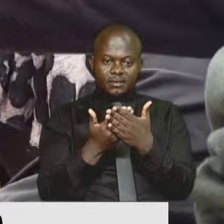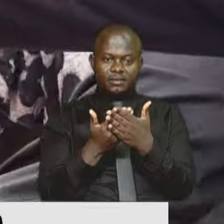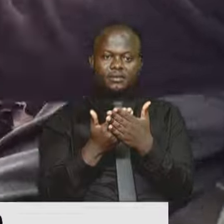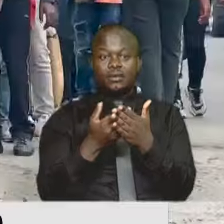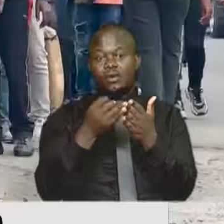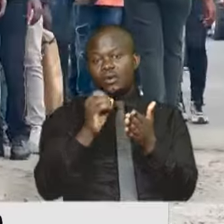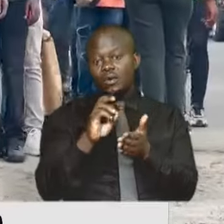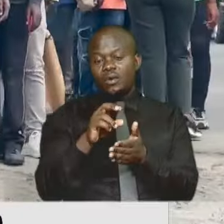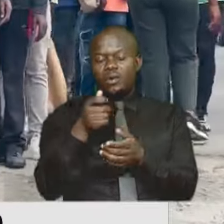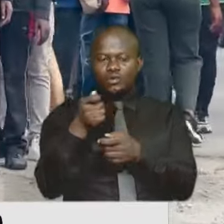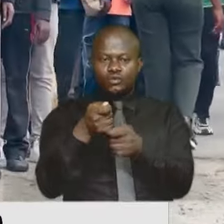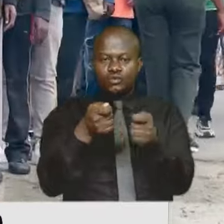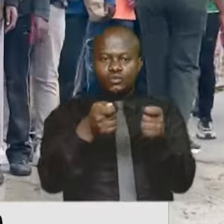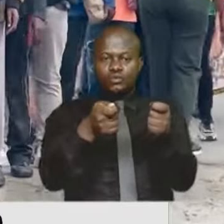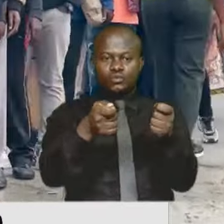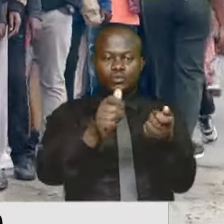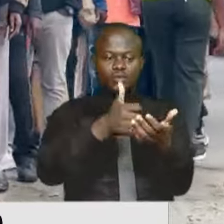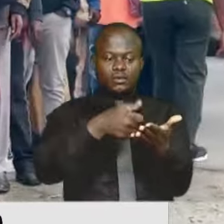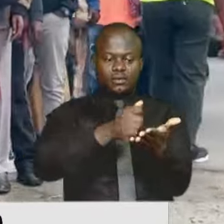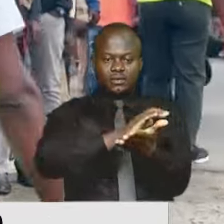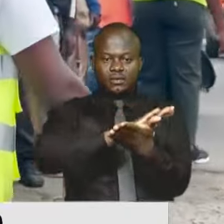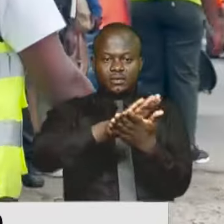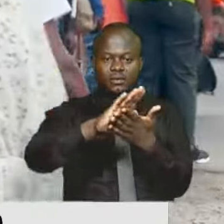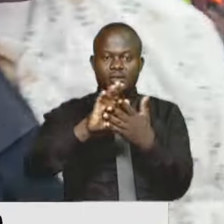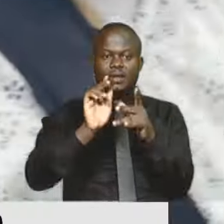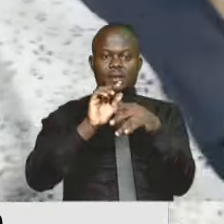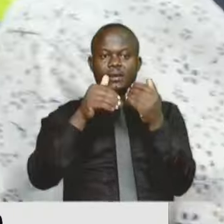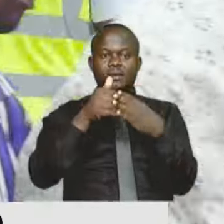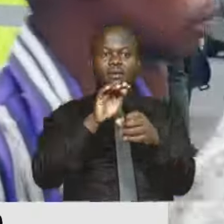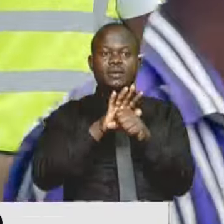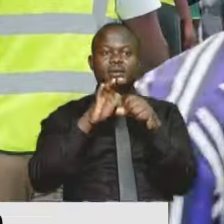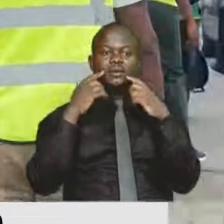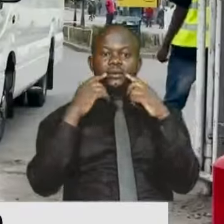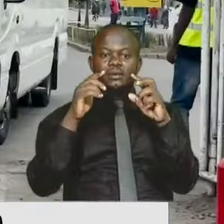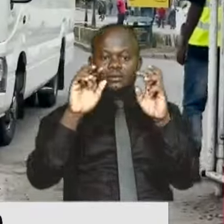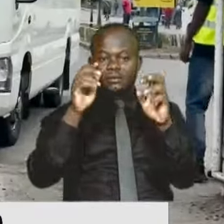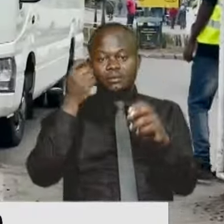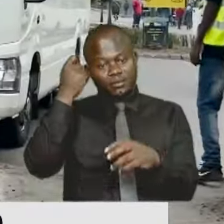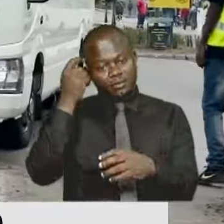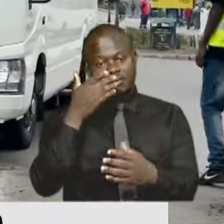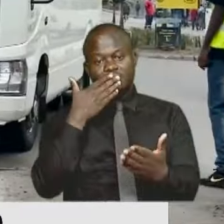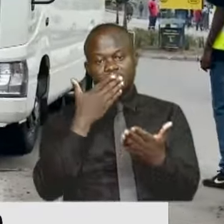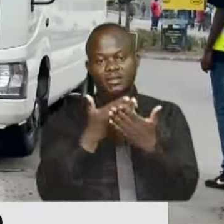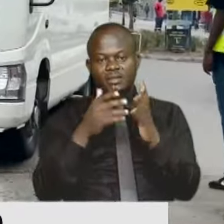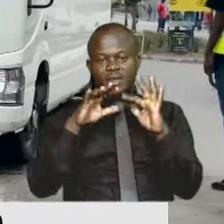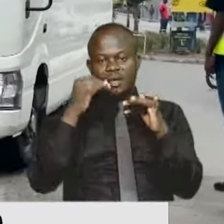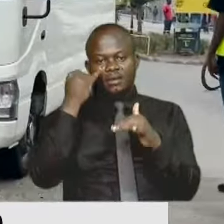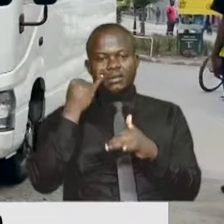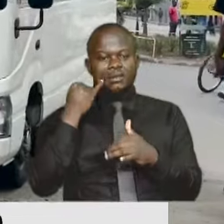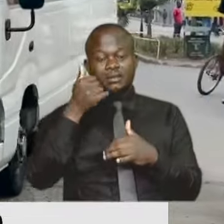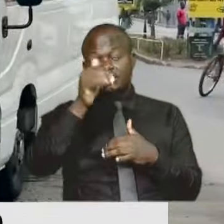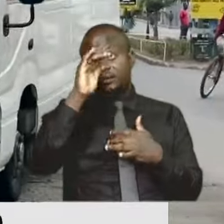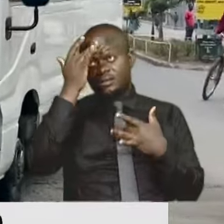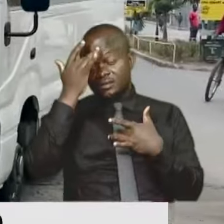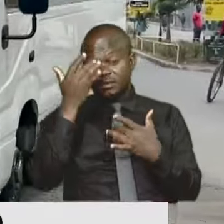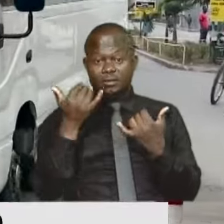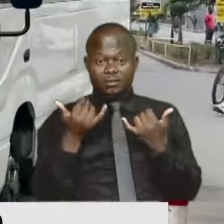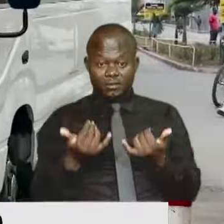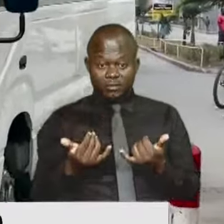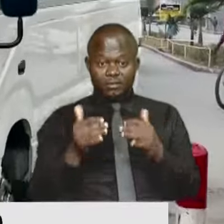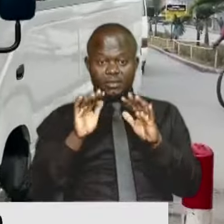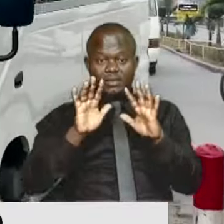wica udukoko hand sanitizer. Abaturage bavuga ko bumva neza uburemere bw'iki cyorezo none ingamba zo